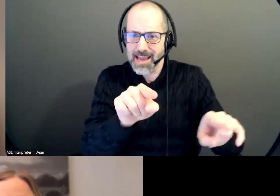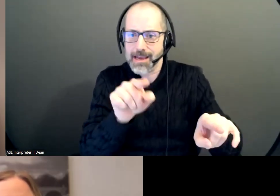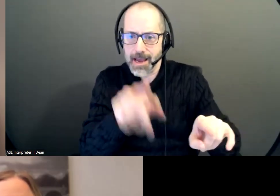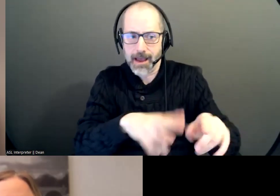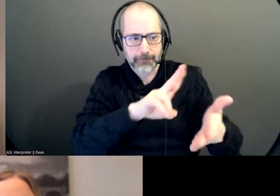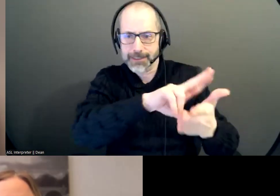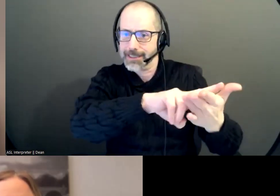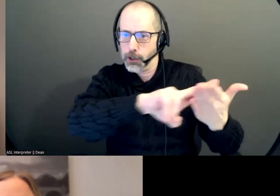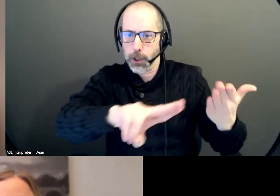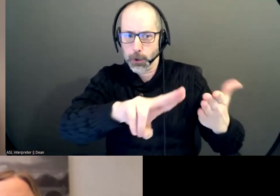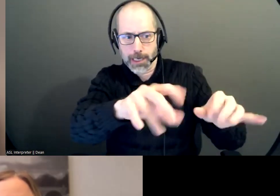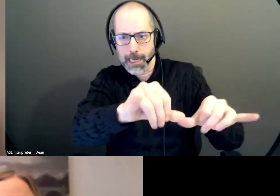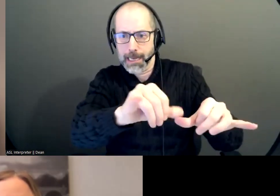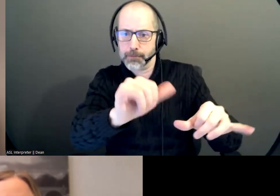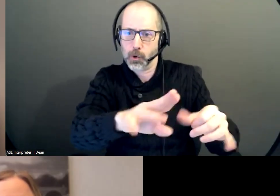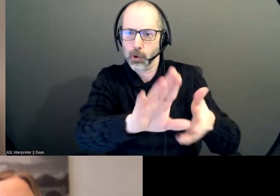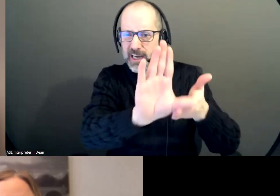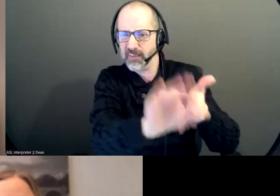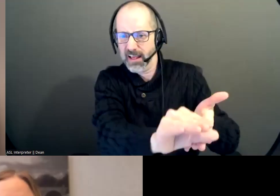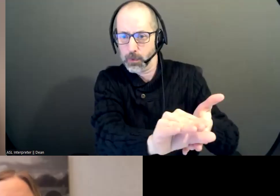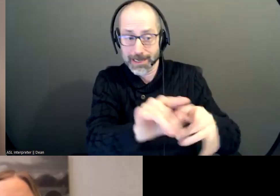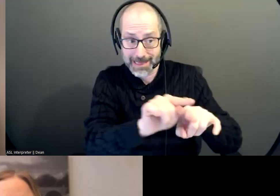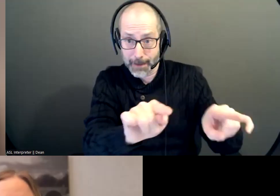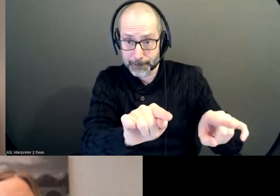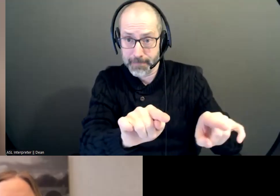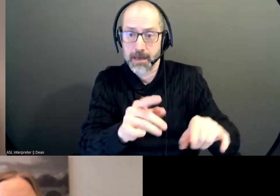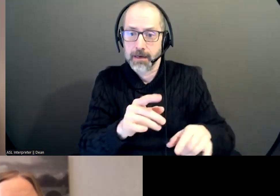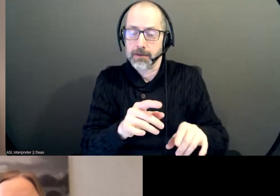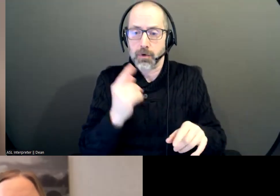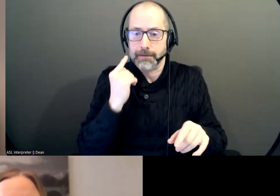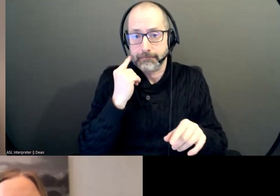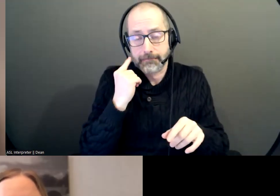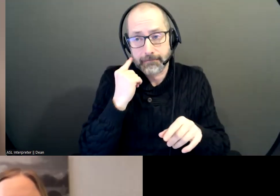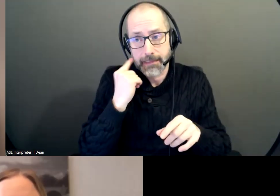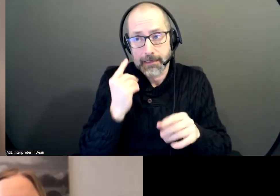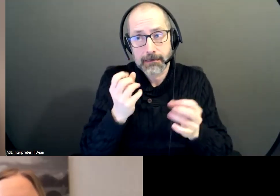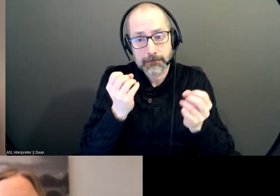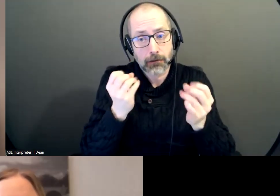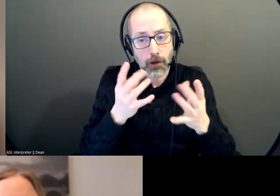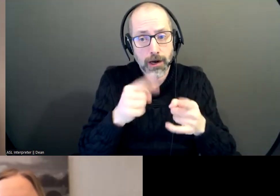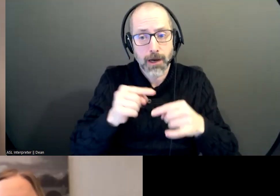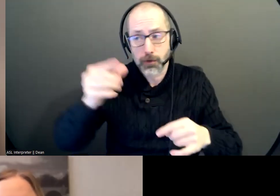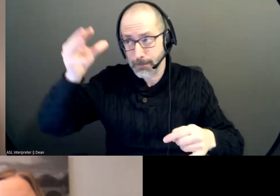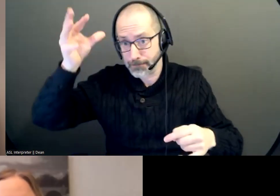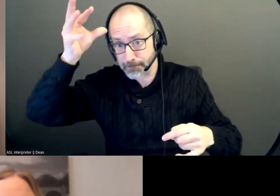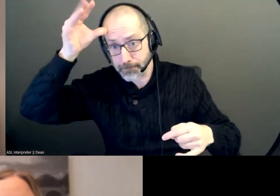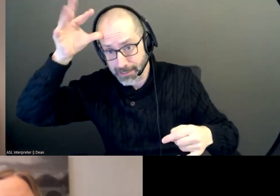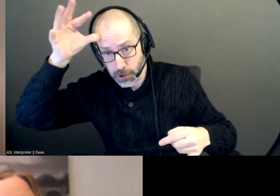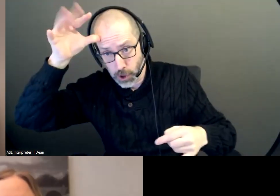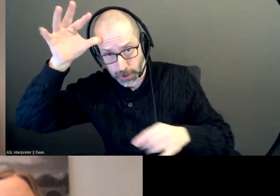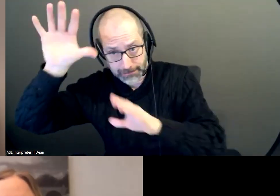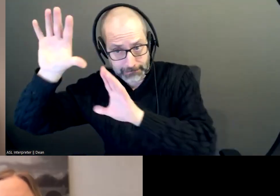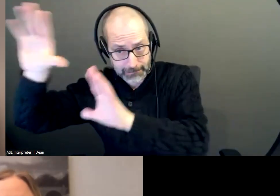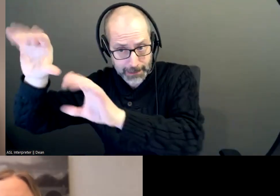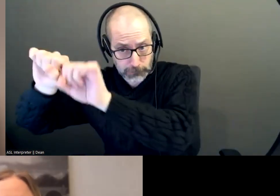de kinds of devaluations. tenter de So ne I pas think about dévaloriser les autism gens from selon les stéréotypes patriarchy des and personnes plus touchées,